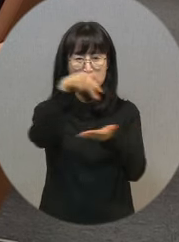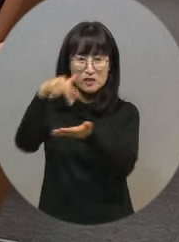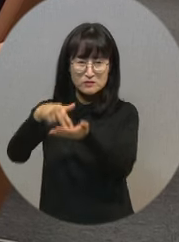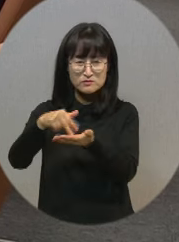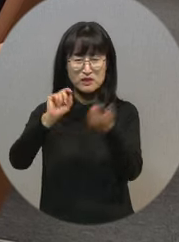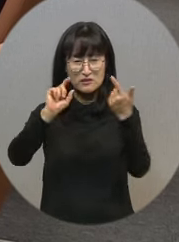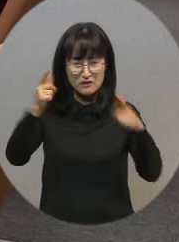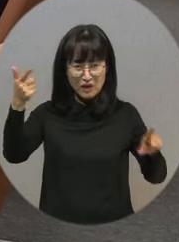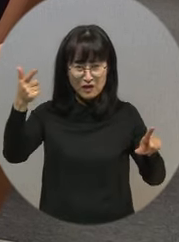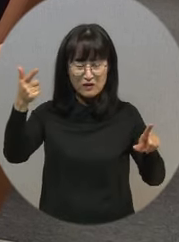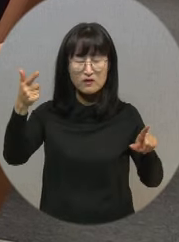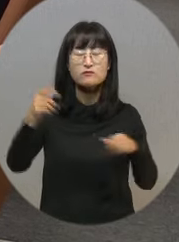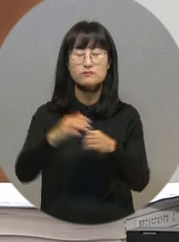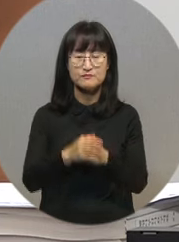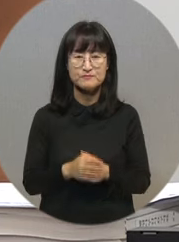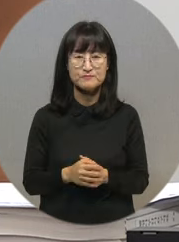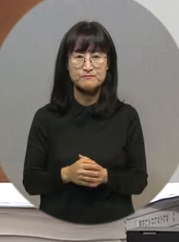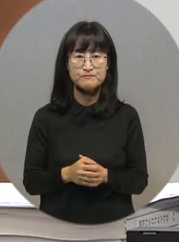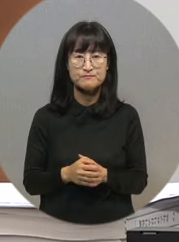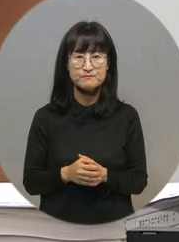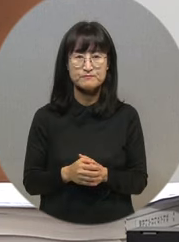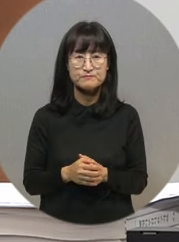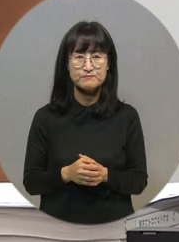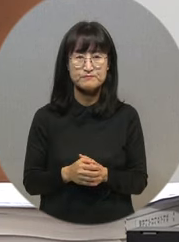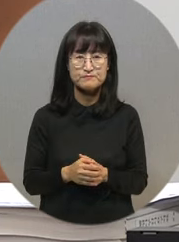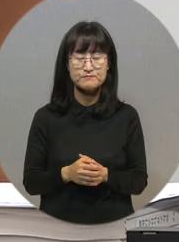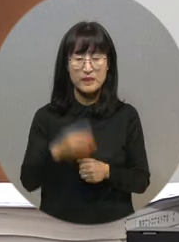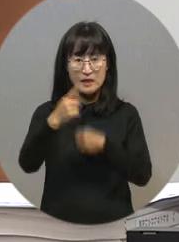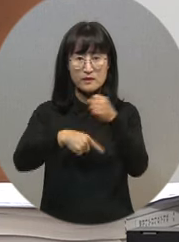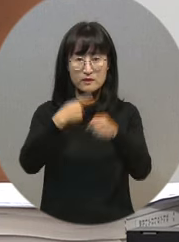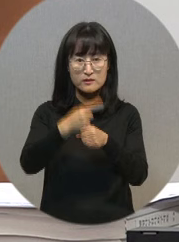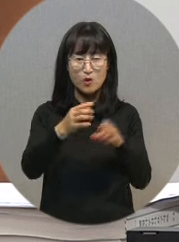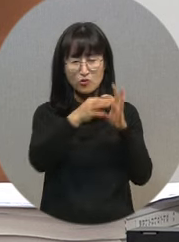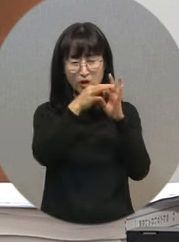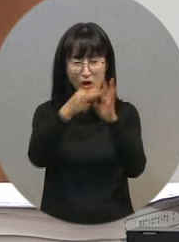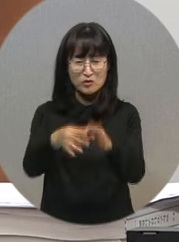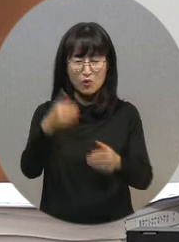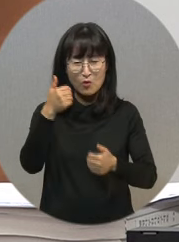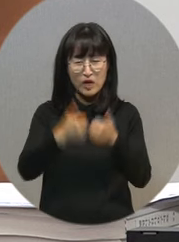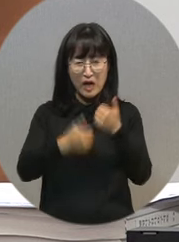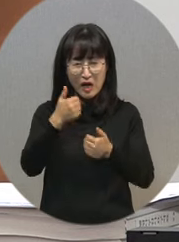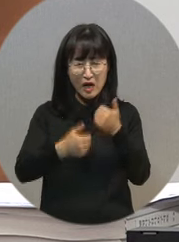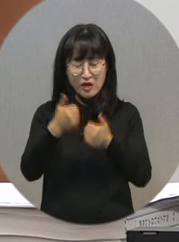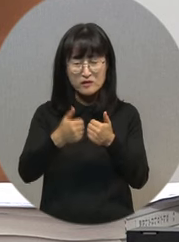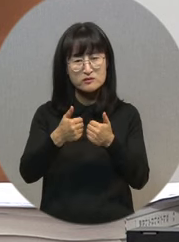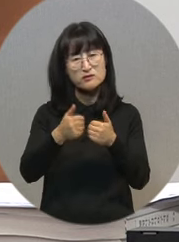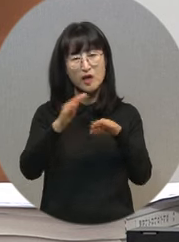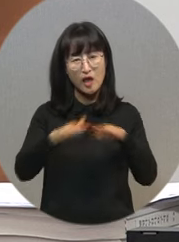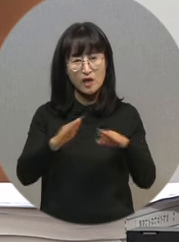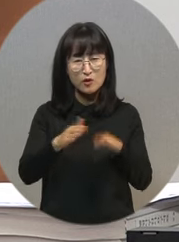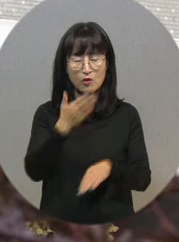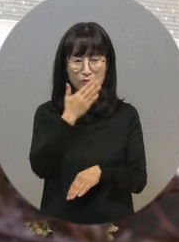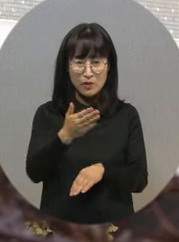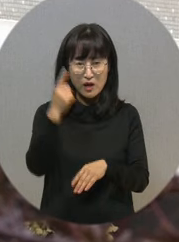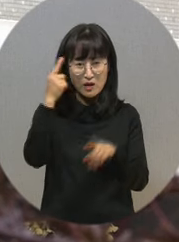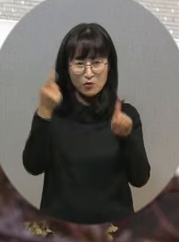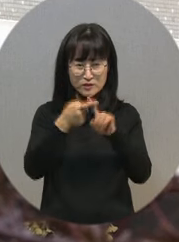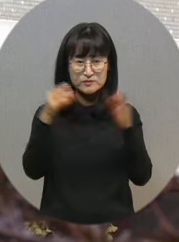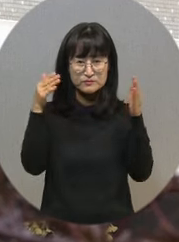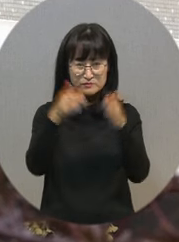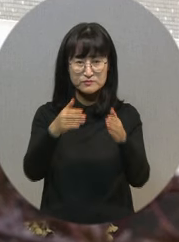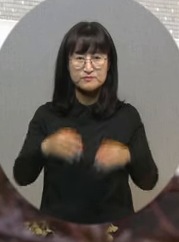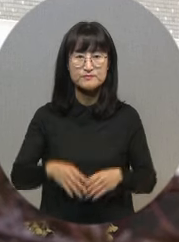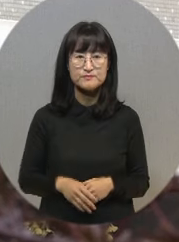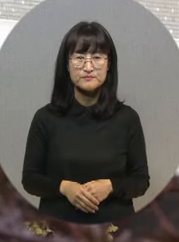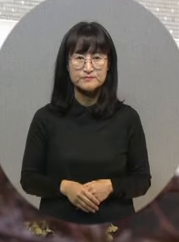확인하며 평행선에 달렸습니다 1년째 이어지고 있는 갈등이 좁혀질 수 있을지 관심이 모이고